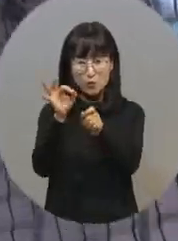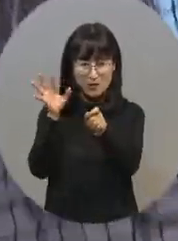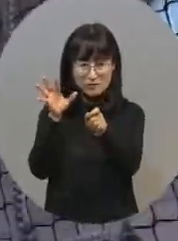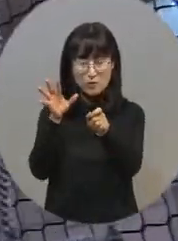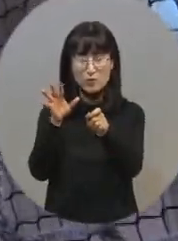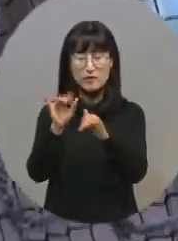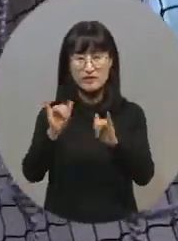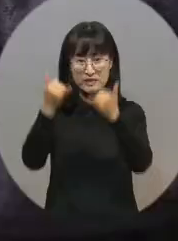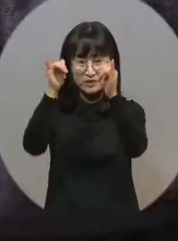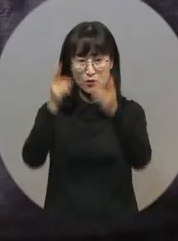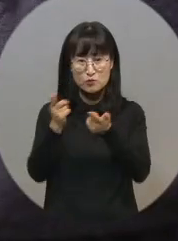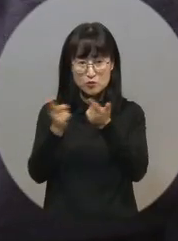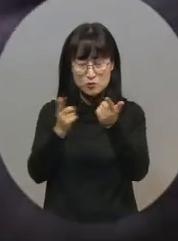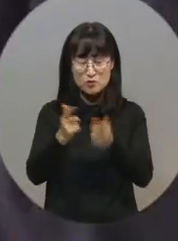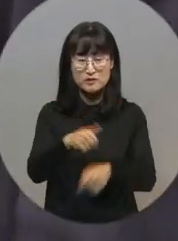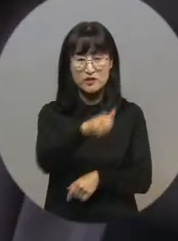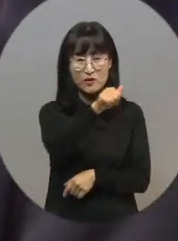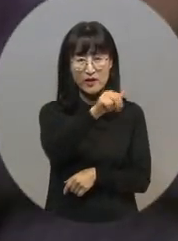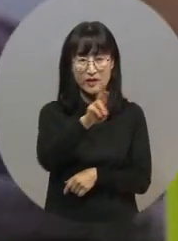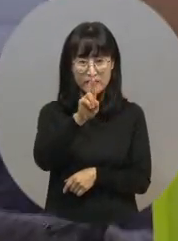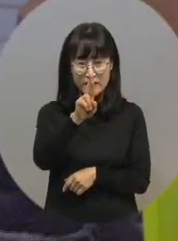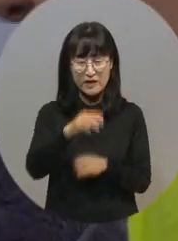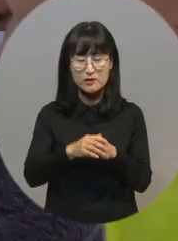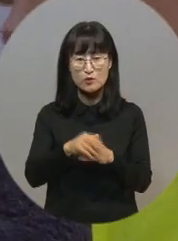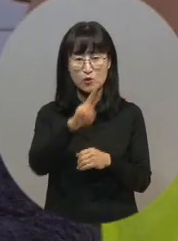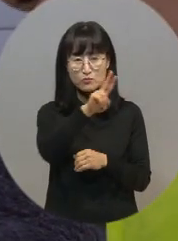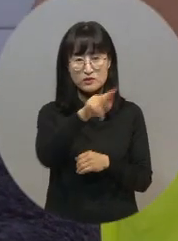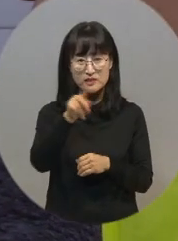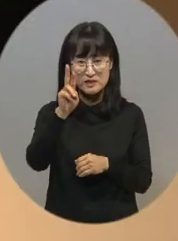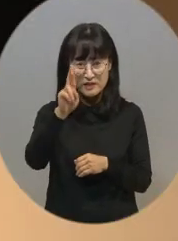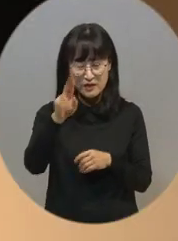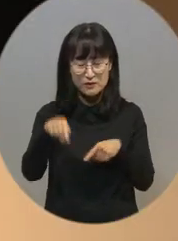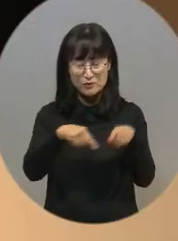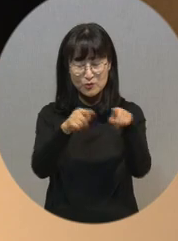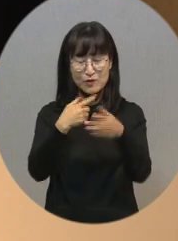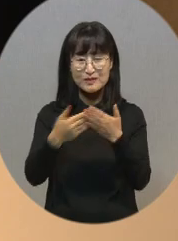등 AR과 VR을 통한 체험 놀이에 푹 빠졌습니다.